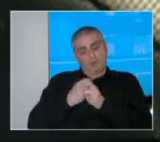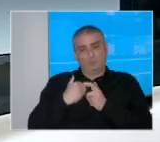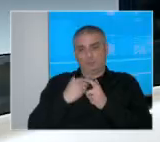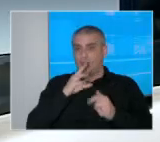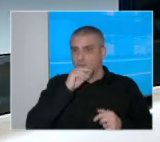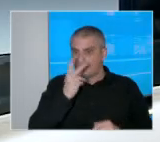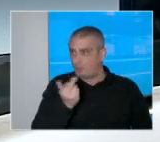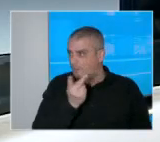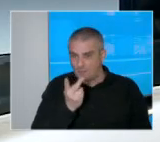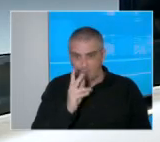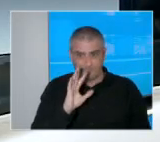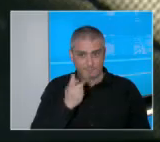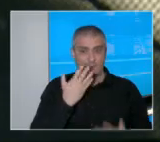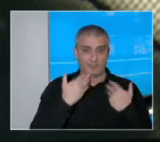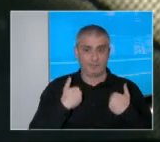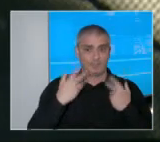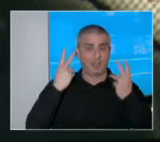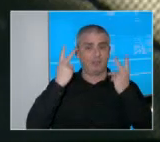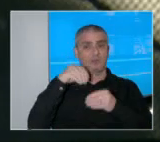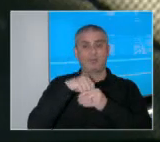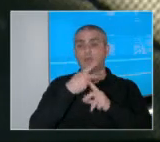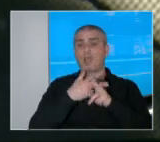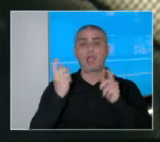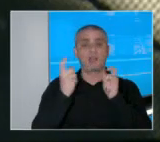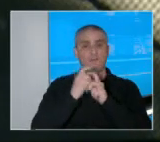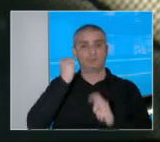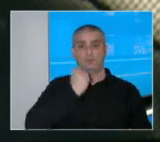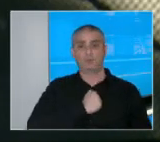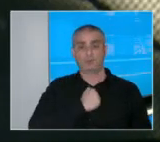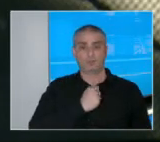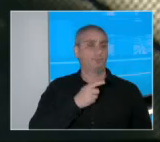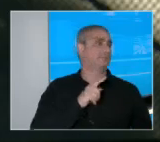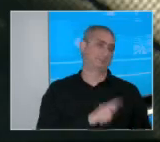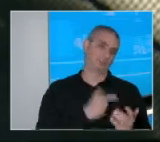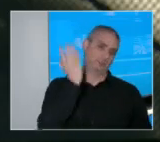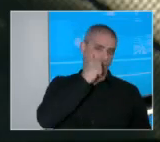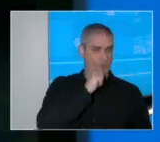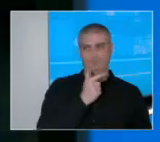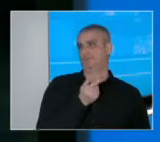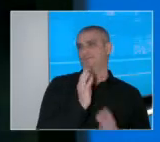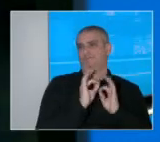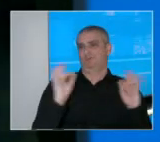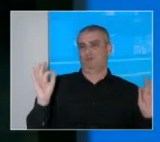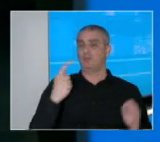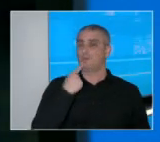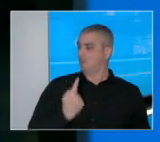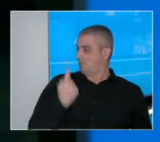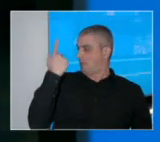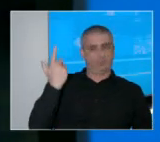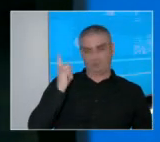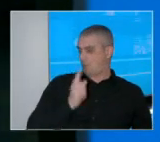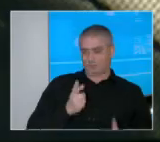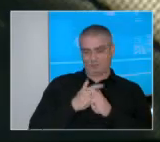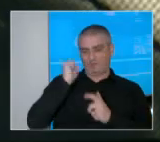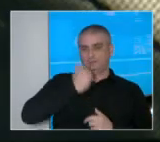מציע שתדברו קצת ביניכם, כי הוא מקודם הסביר לי כמה חשוב להצביע רק למפלגה של ציונות דתית. זה אנחנו שחור לבן, זה בסדר. מצוין. ואתה אומר לי, מה פתאום בכלל לא צריך